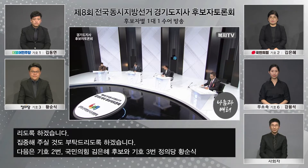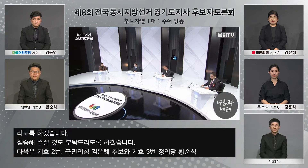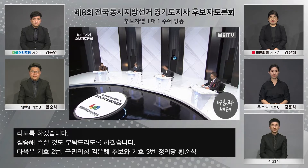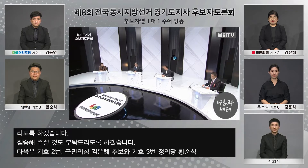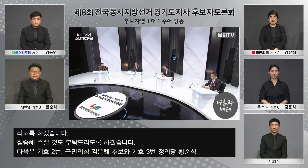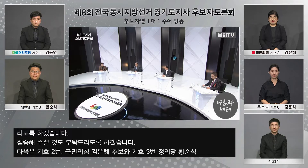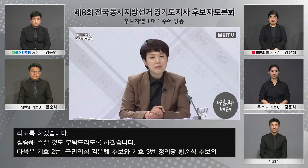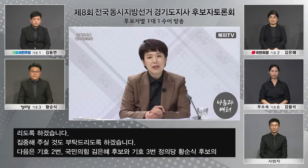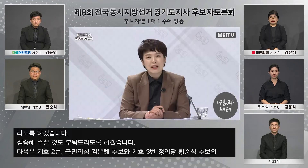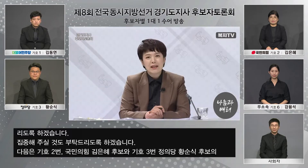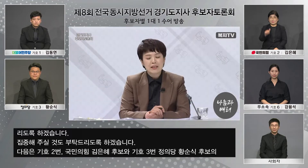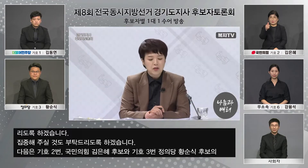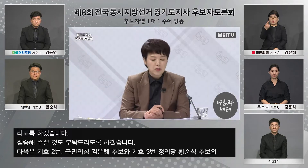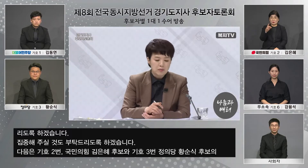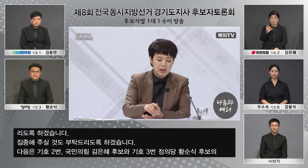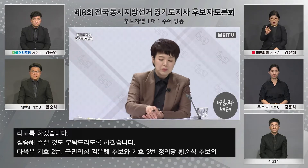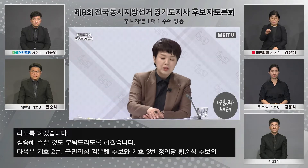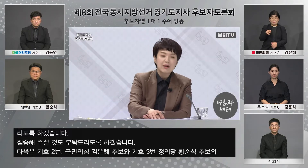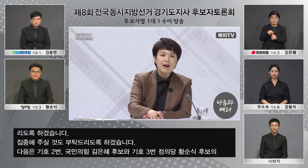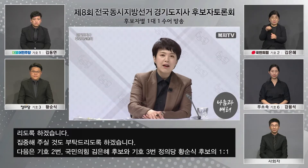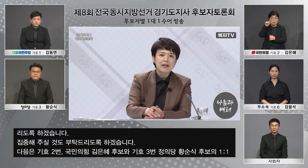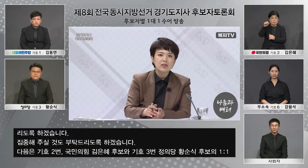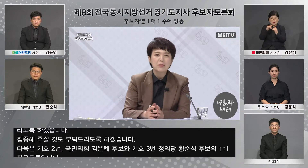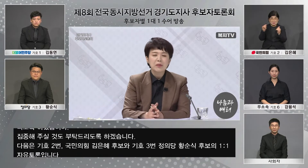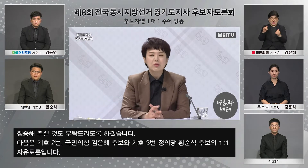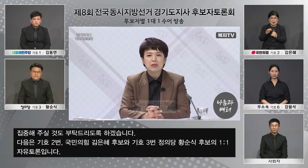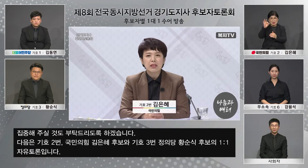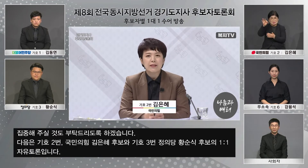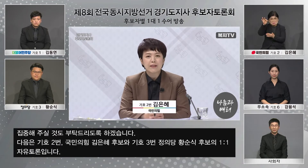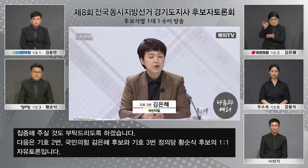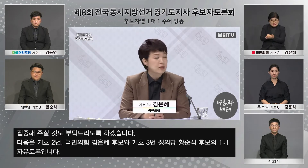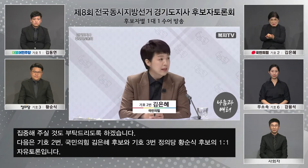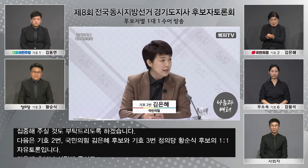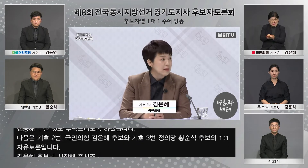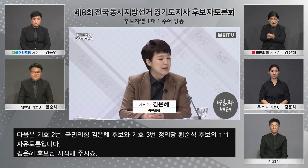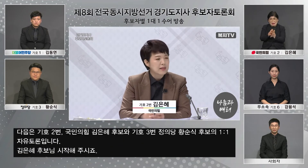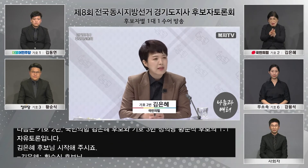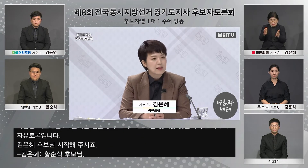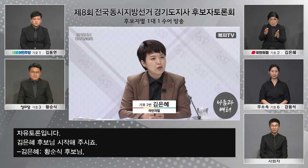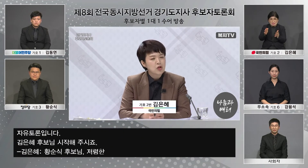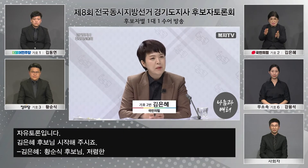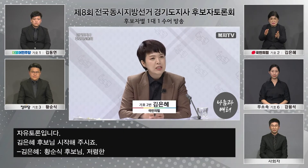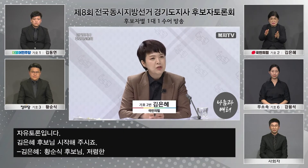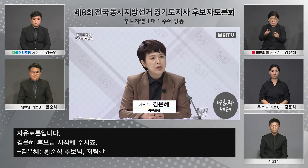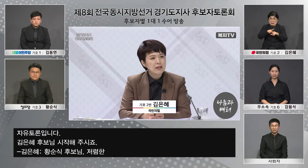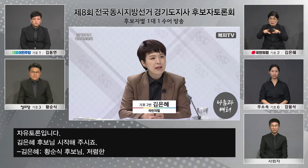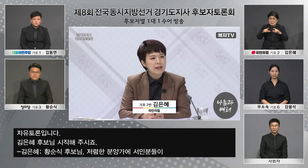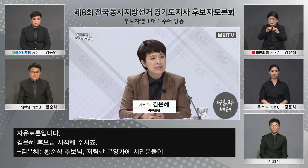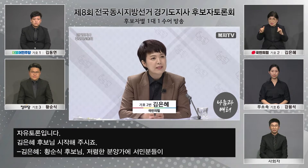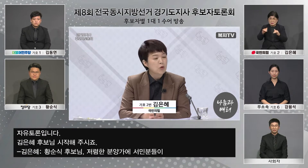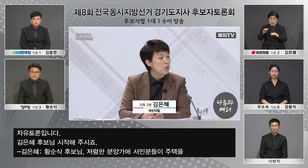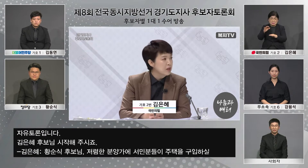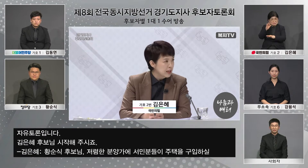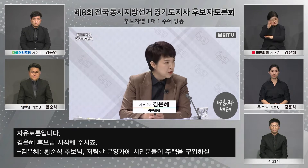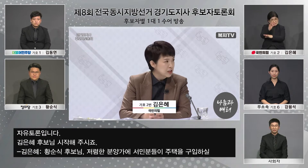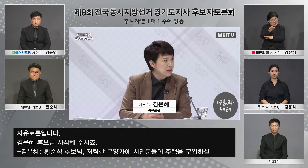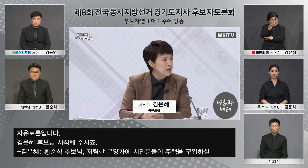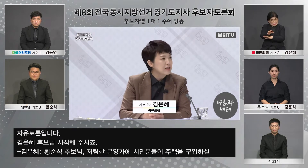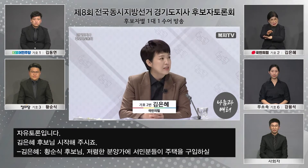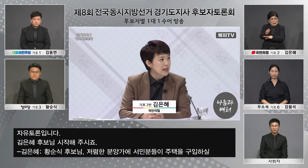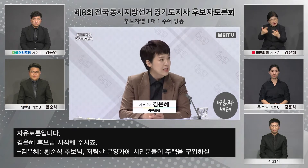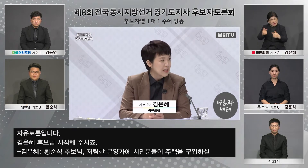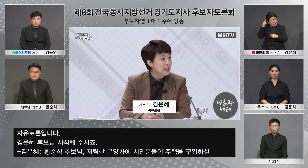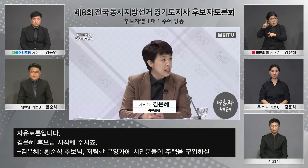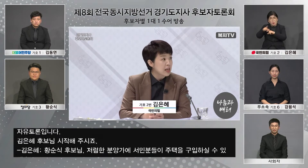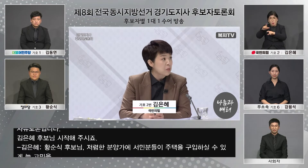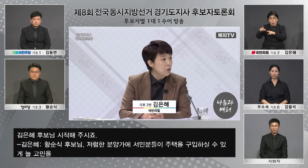네, 황순식 후보님, 저렴한 분양가의 서민분들이 주택을 구입하실 수 있게 늘 고민을 해주시는